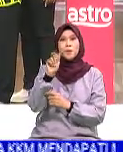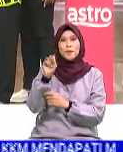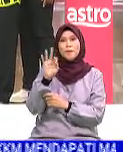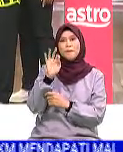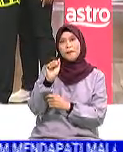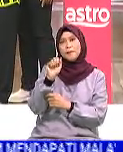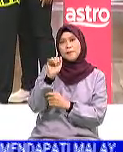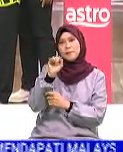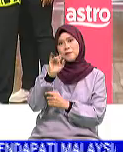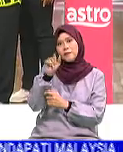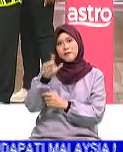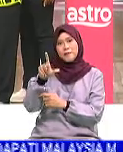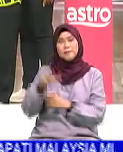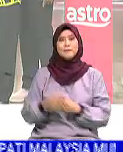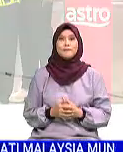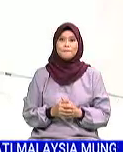Kamal.